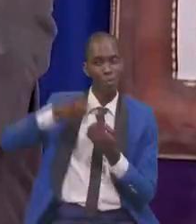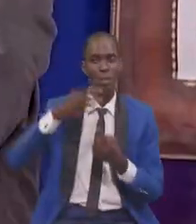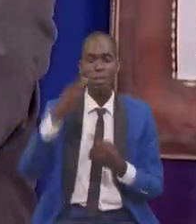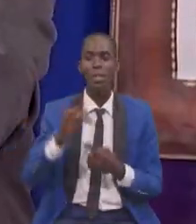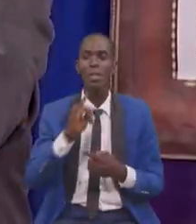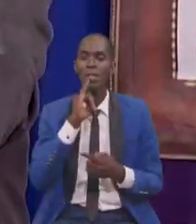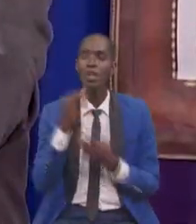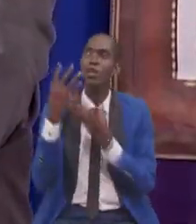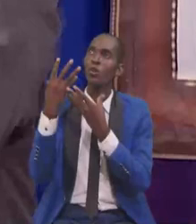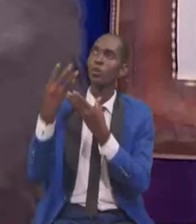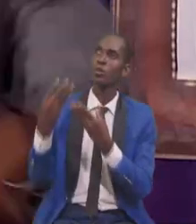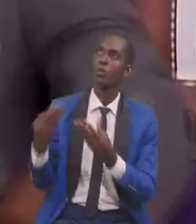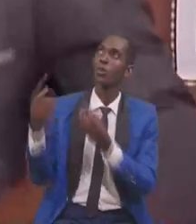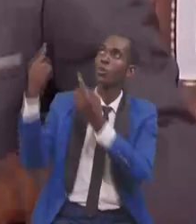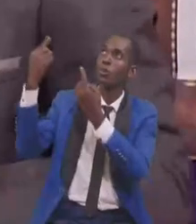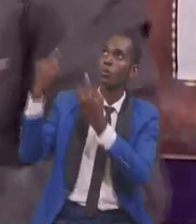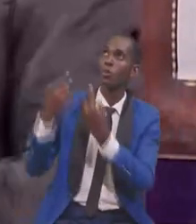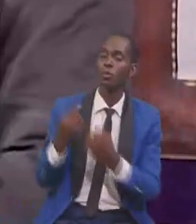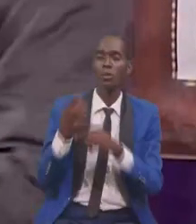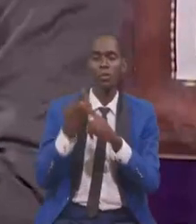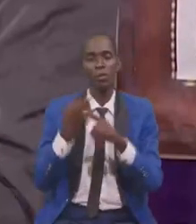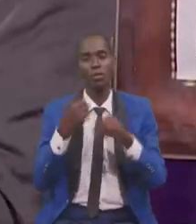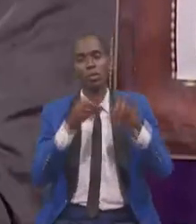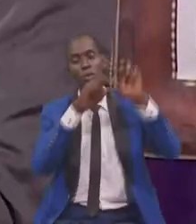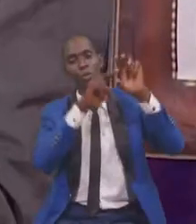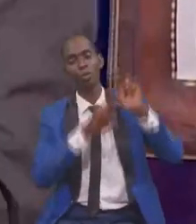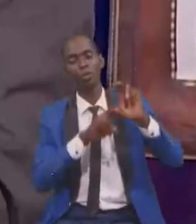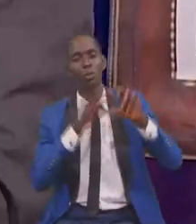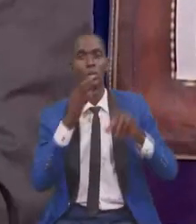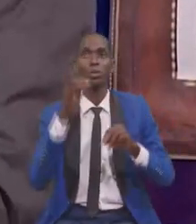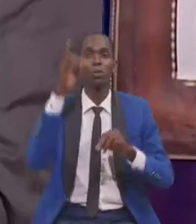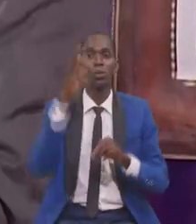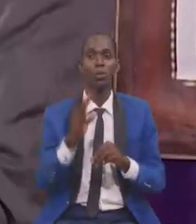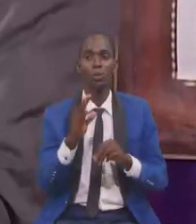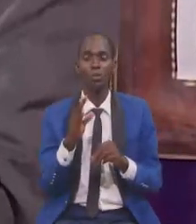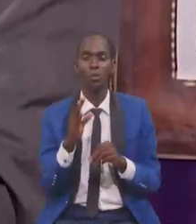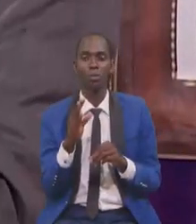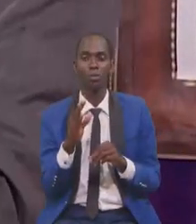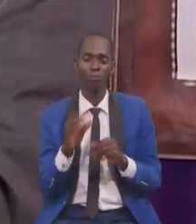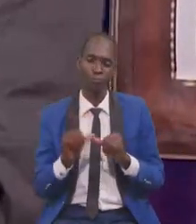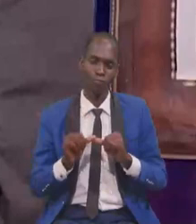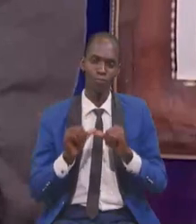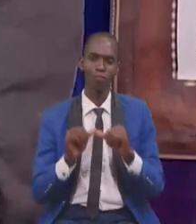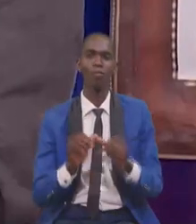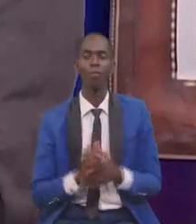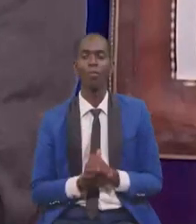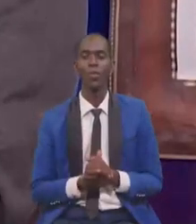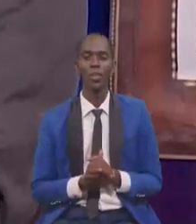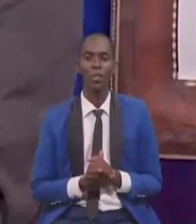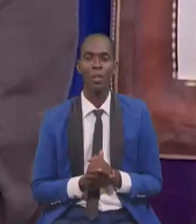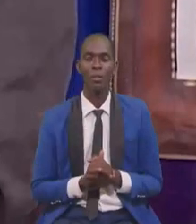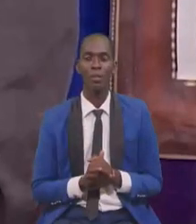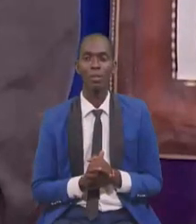Jusqu'à ce qu'il est la solution qui coule du trône de Dieu. Il faut t'assurer que c'est